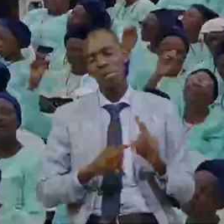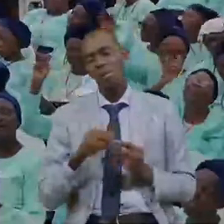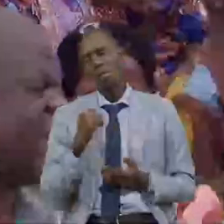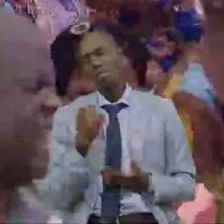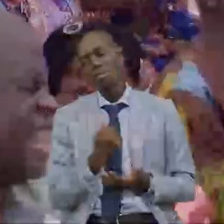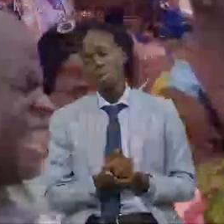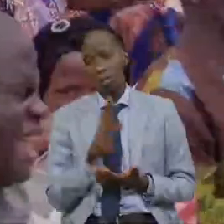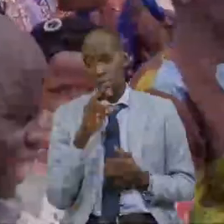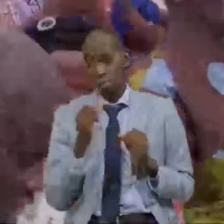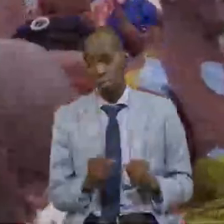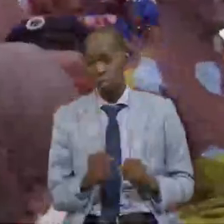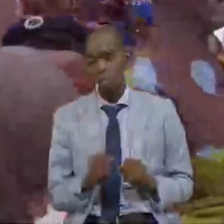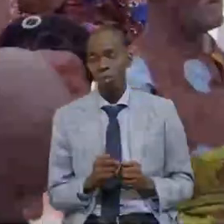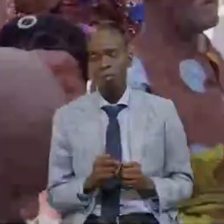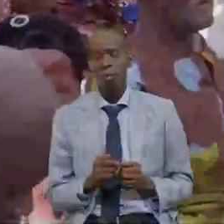Amen.